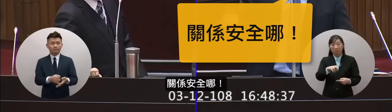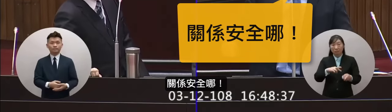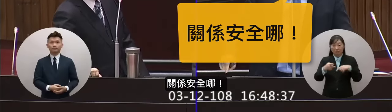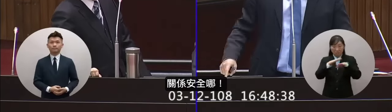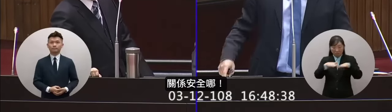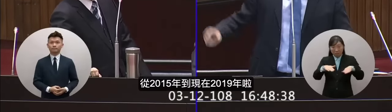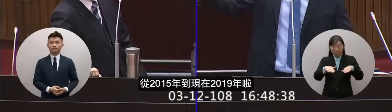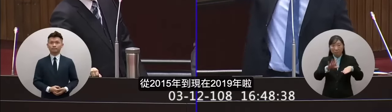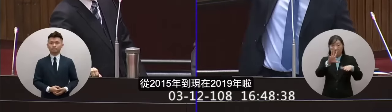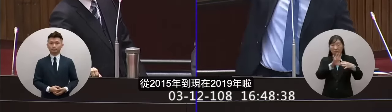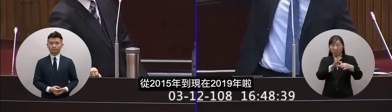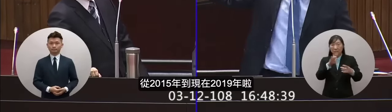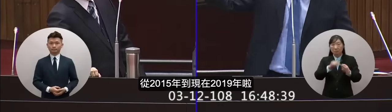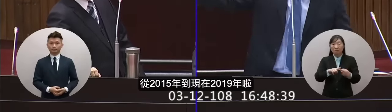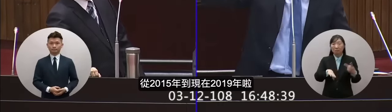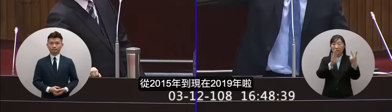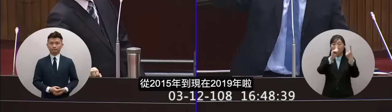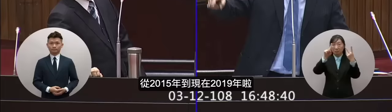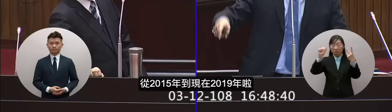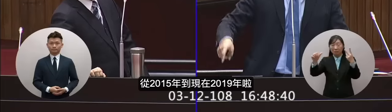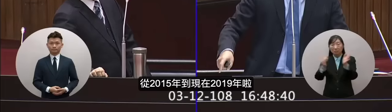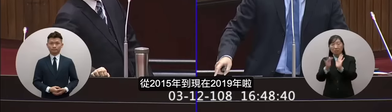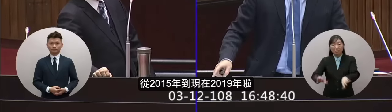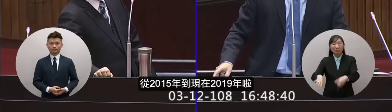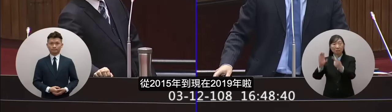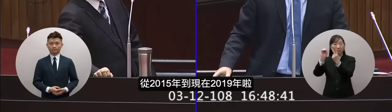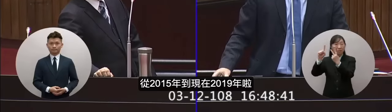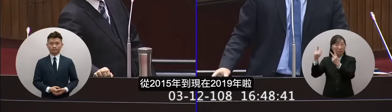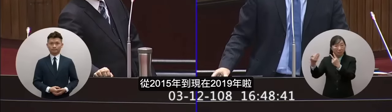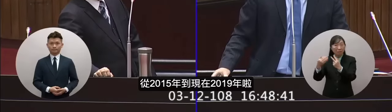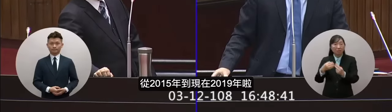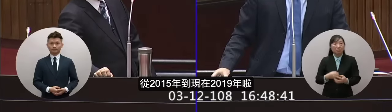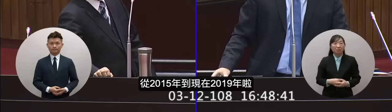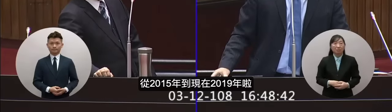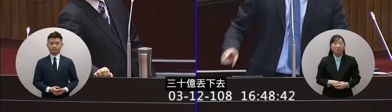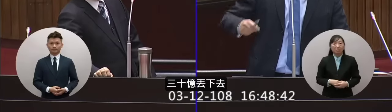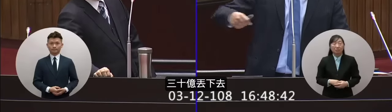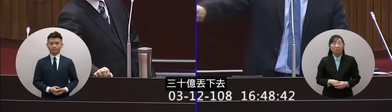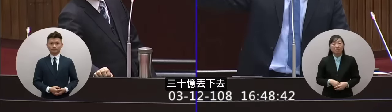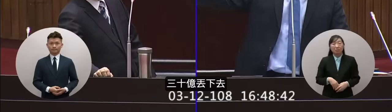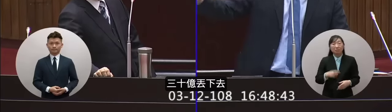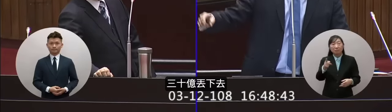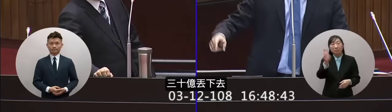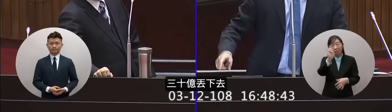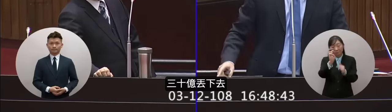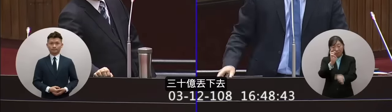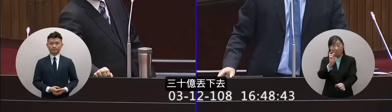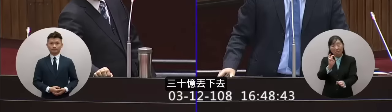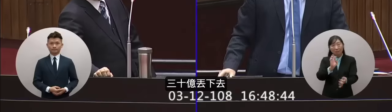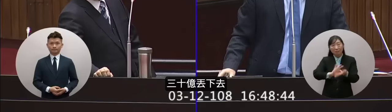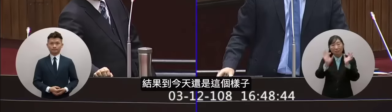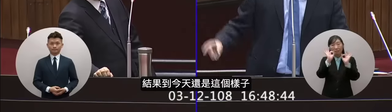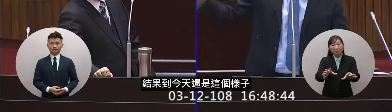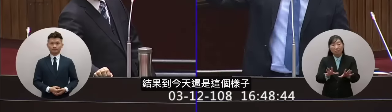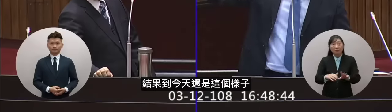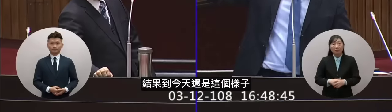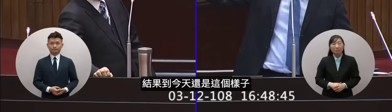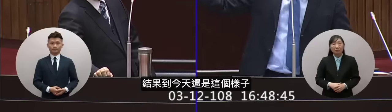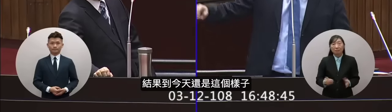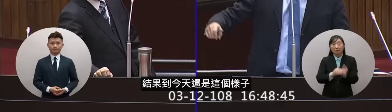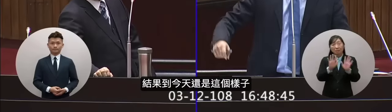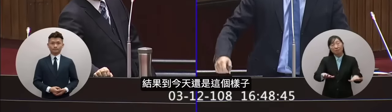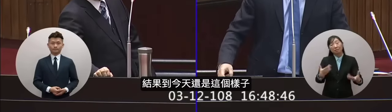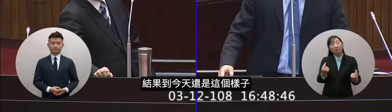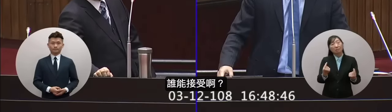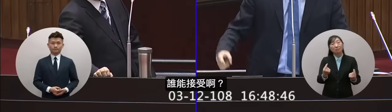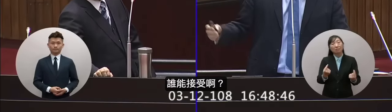系安全呐、啊，从2015年到现在2019年啊， 三十亿丢下去，结果到今天